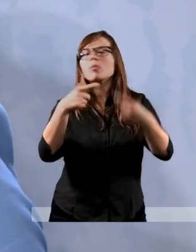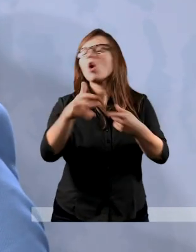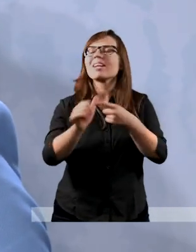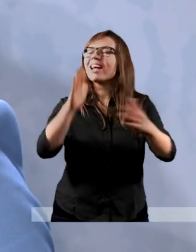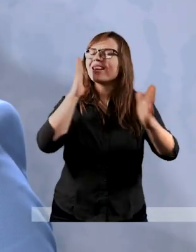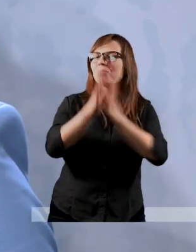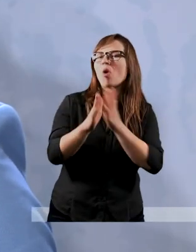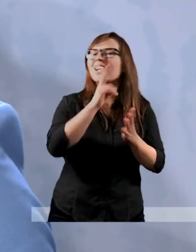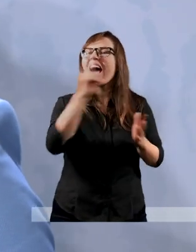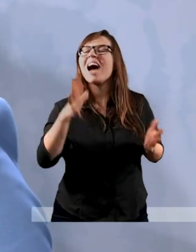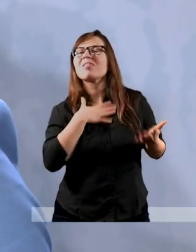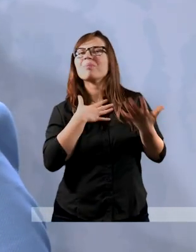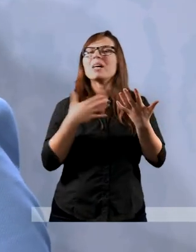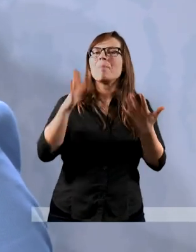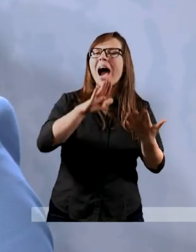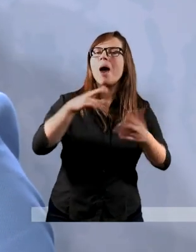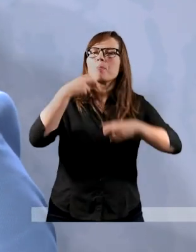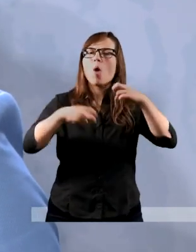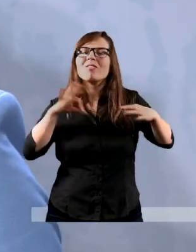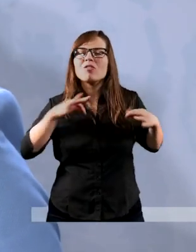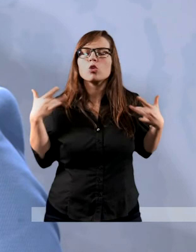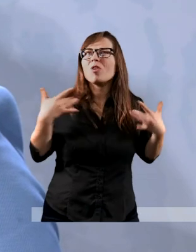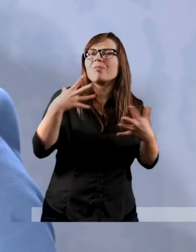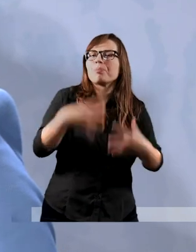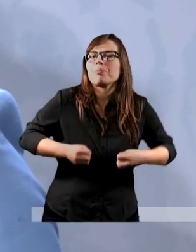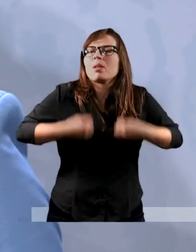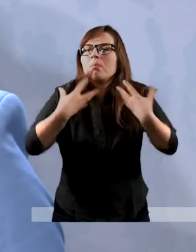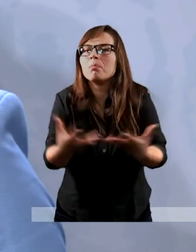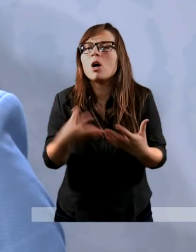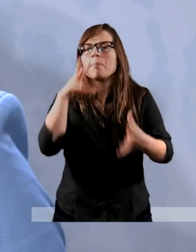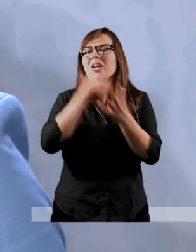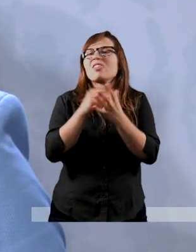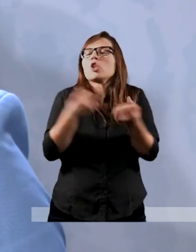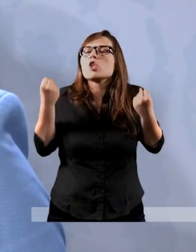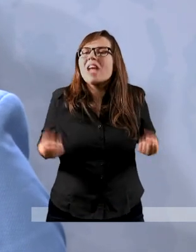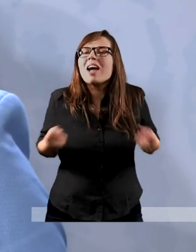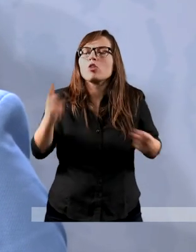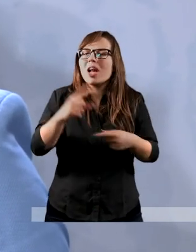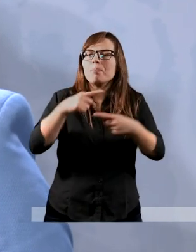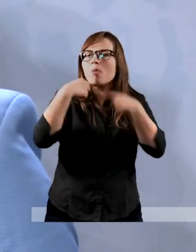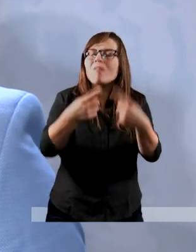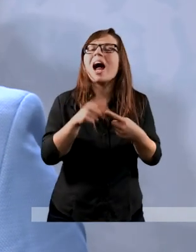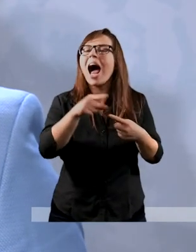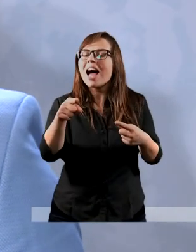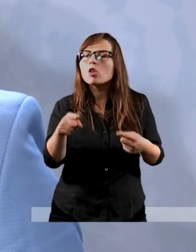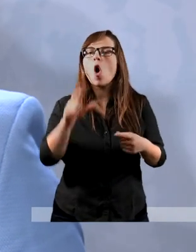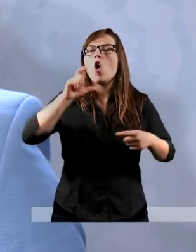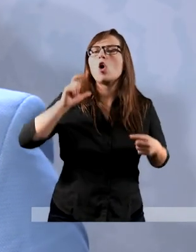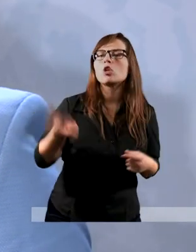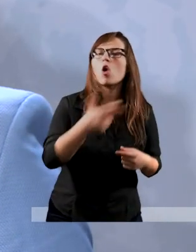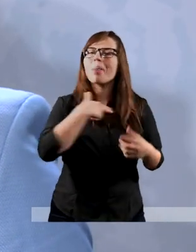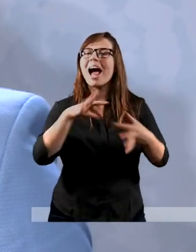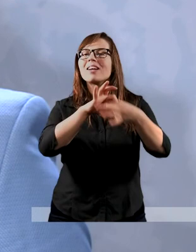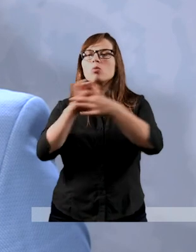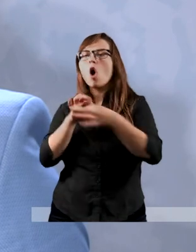nie jest prosto. Każdy z nas ma różnego rodzaju doświadczenia, każdy ma różnego rodzaju przeżycia, ale to, co